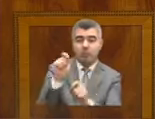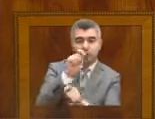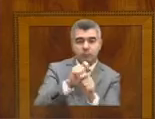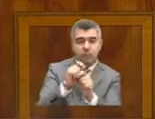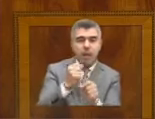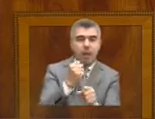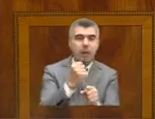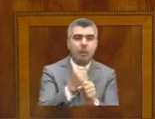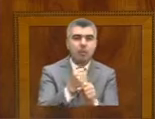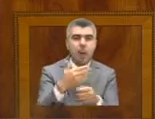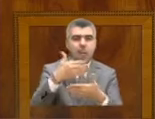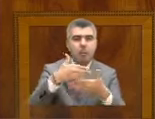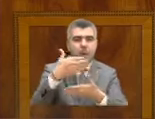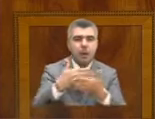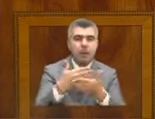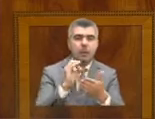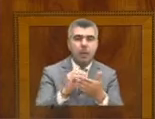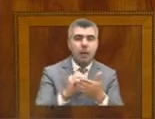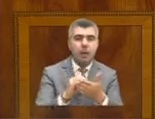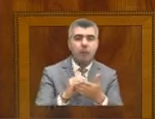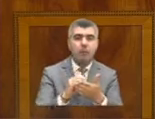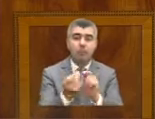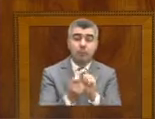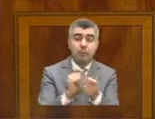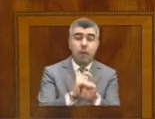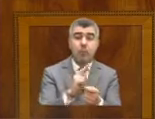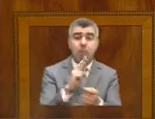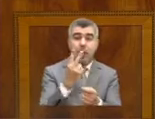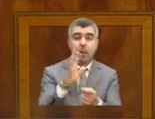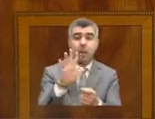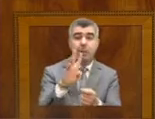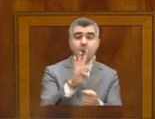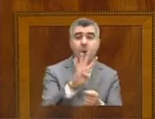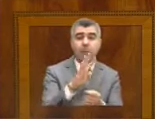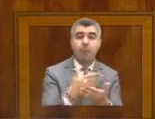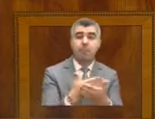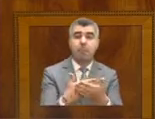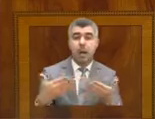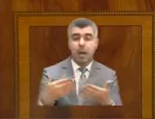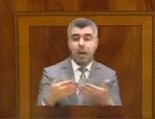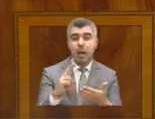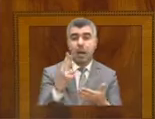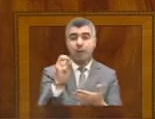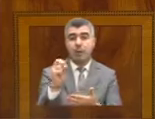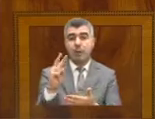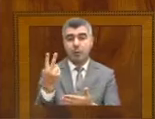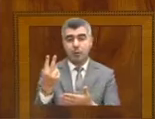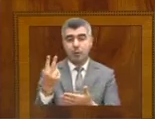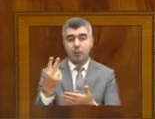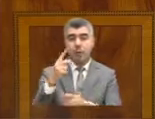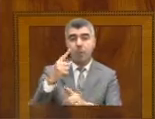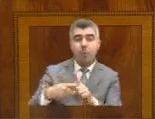قياسية لتنتقل من 245 مليار سنة 2022 إلى